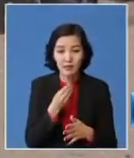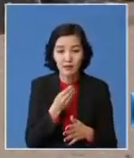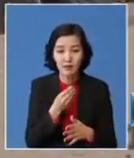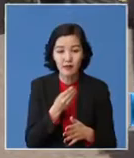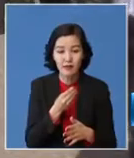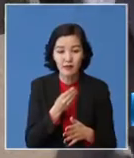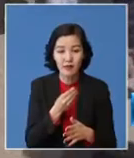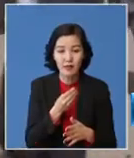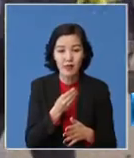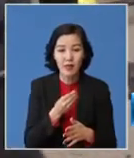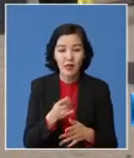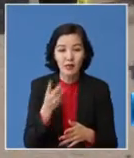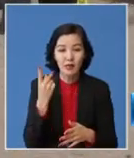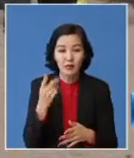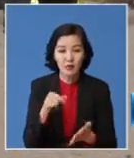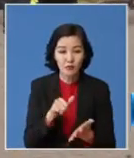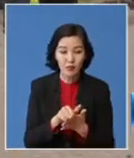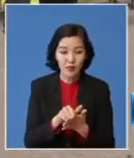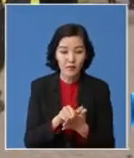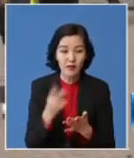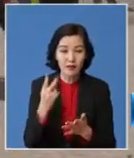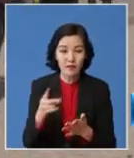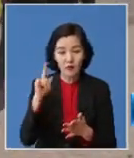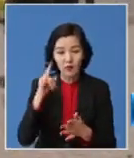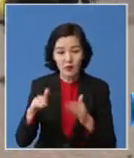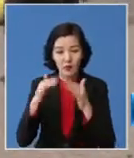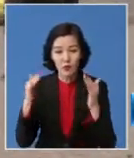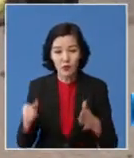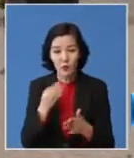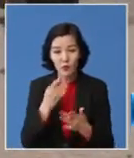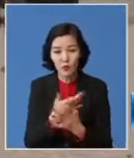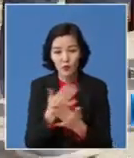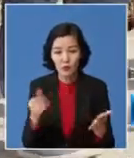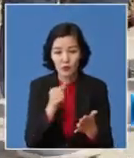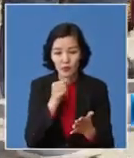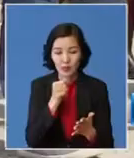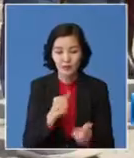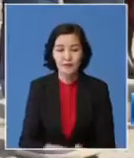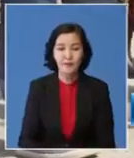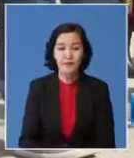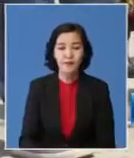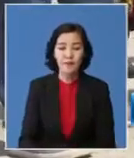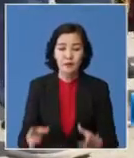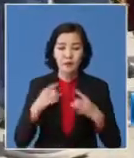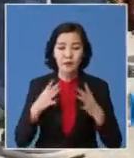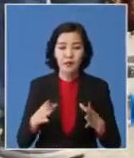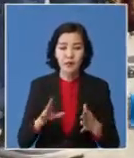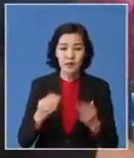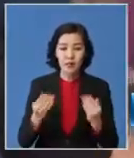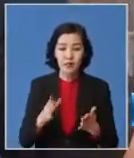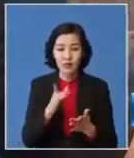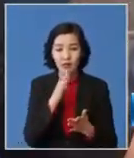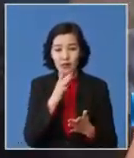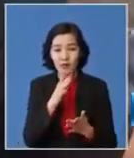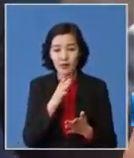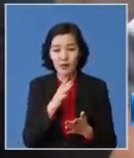две белоснежные юрты. Там люди могут отведать наурыз кожи и другие угощения. Наурыз в современном мире – это своего рода